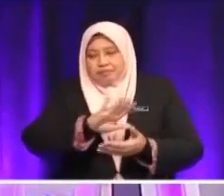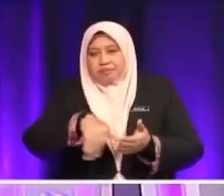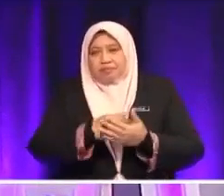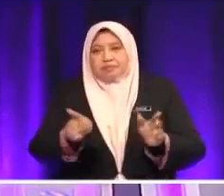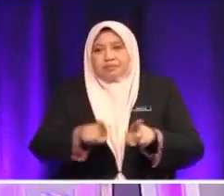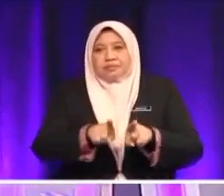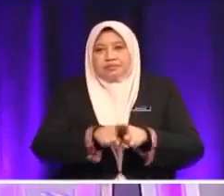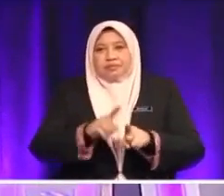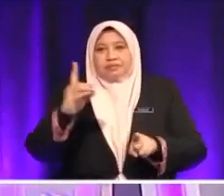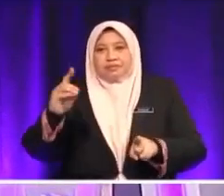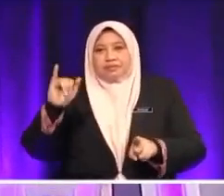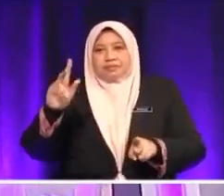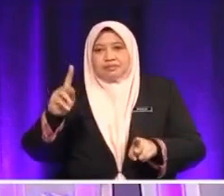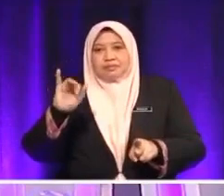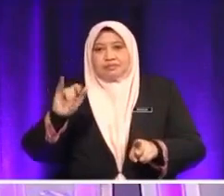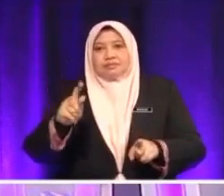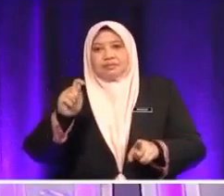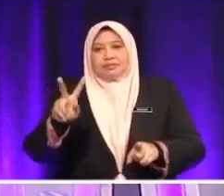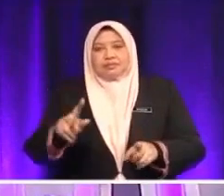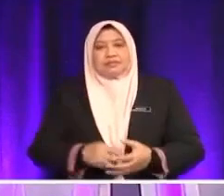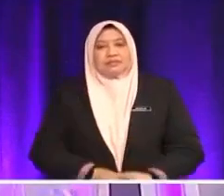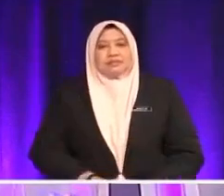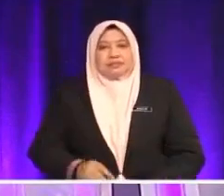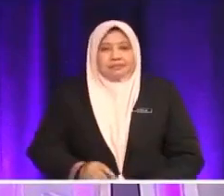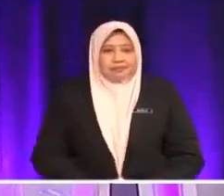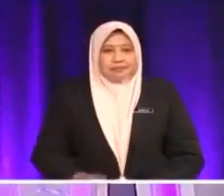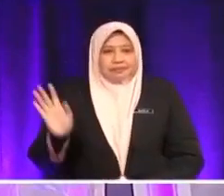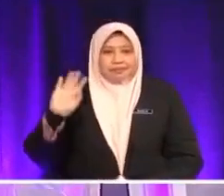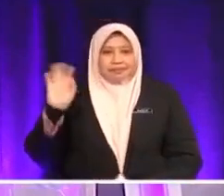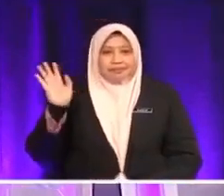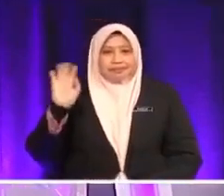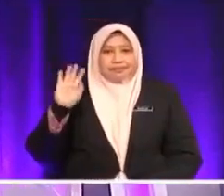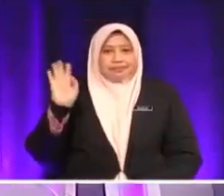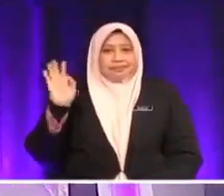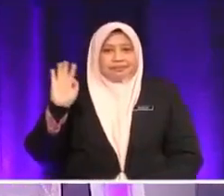sama-sama kita cari nama saya Hanin Insyaallah kita akan jumpa lagi Bye semua